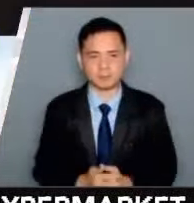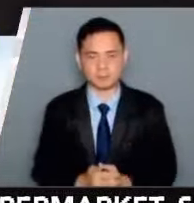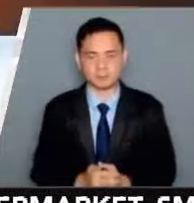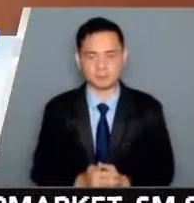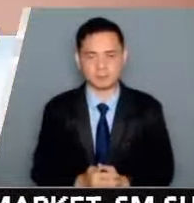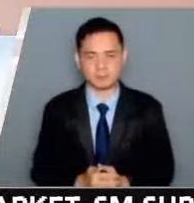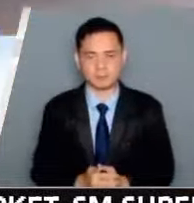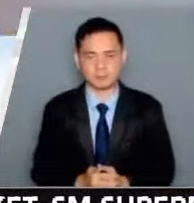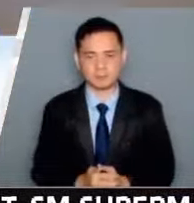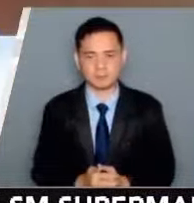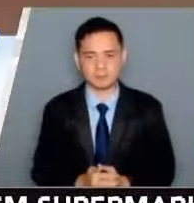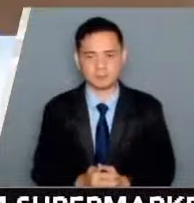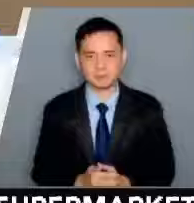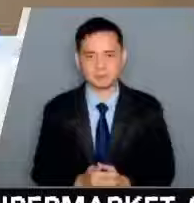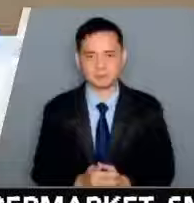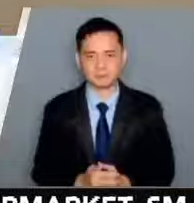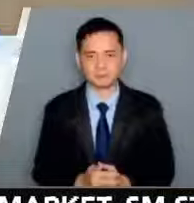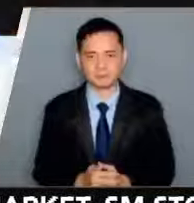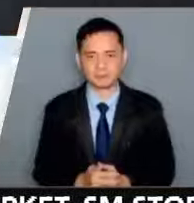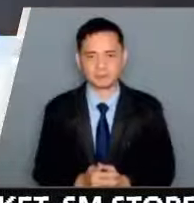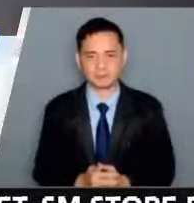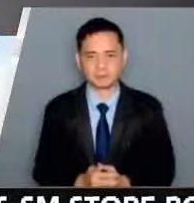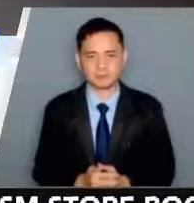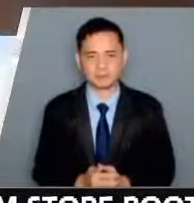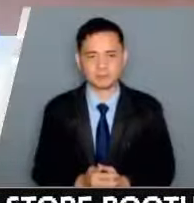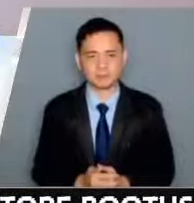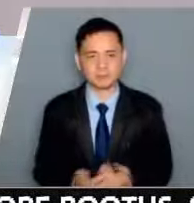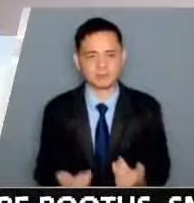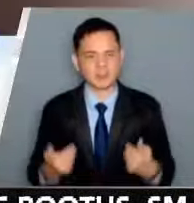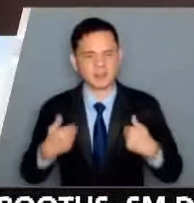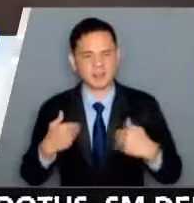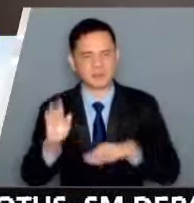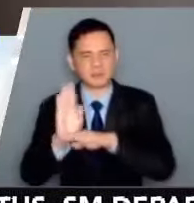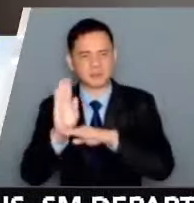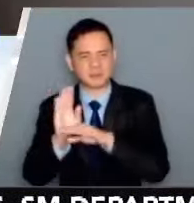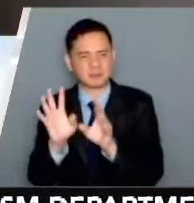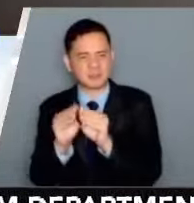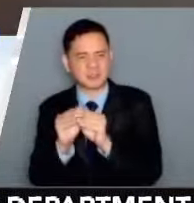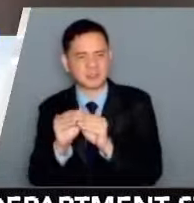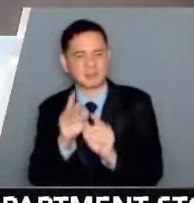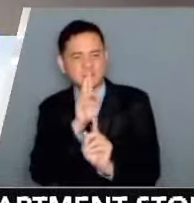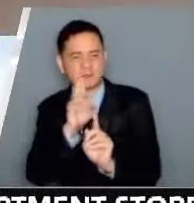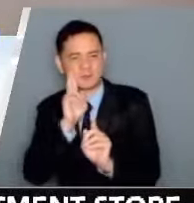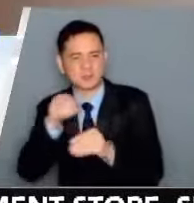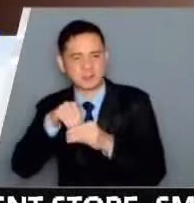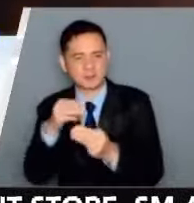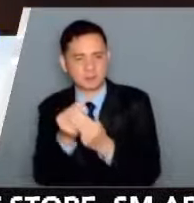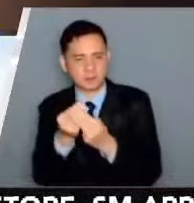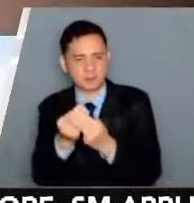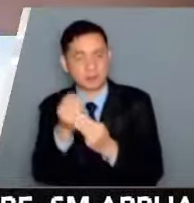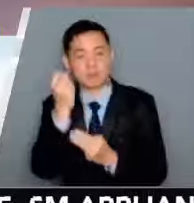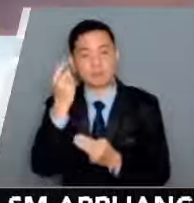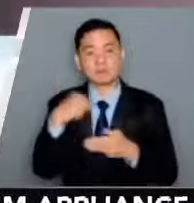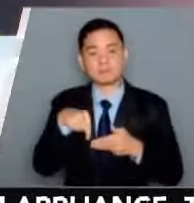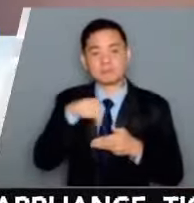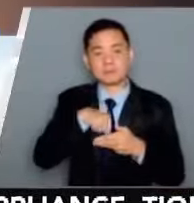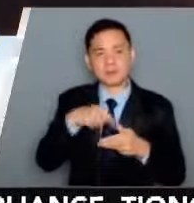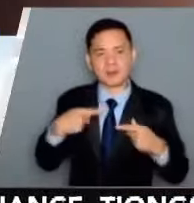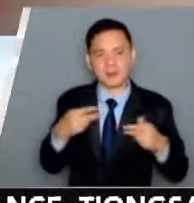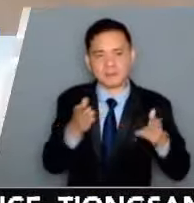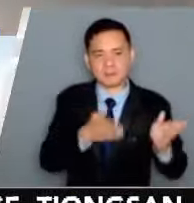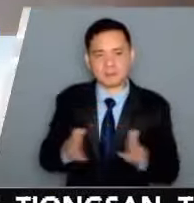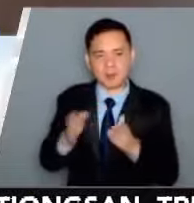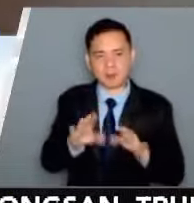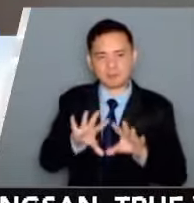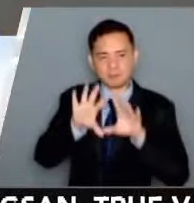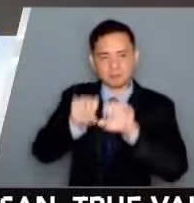Alegre tila business meeting na ito sa isang restaurant sa muntin lupa isa paang entrapment operation ng Southern police District special operations